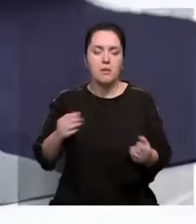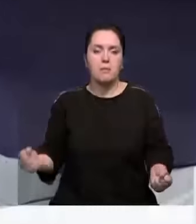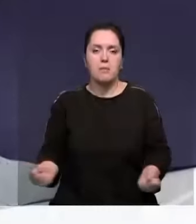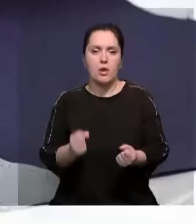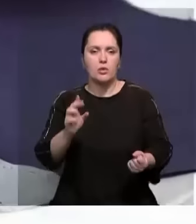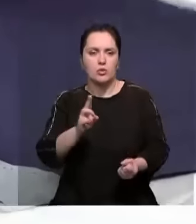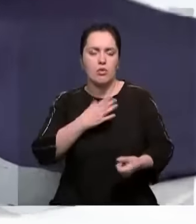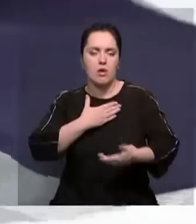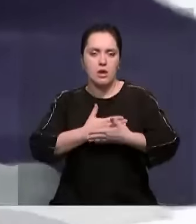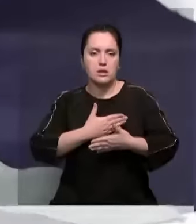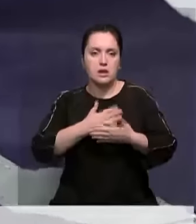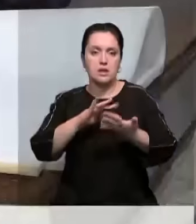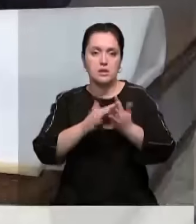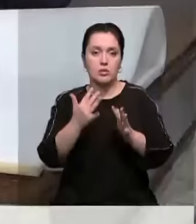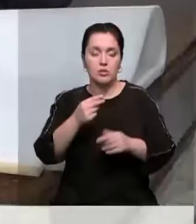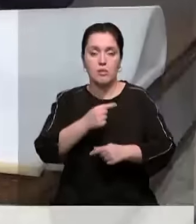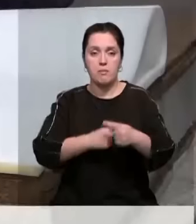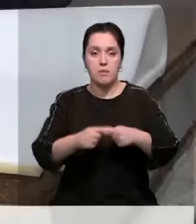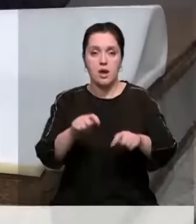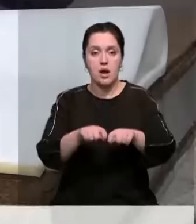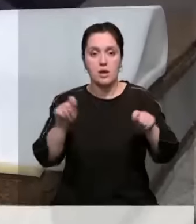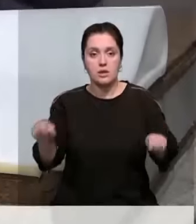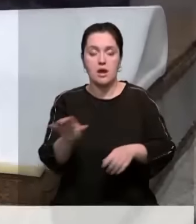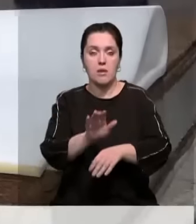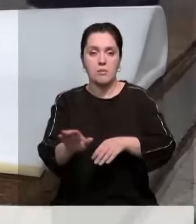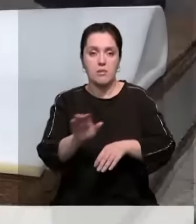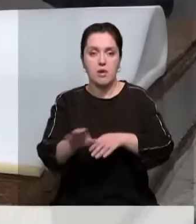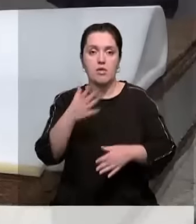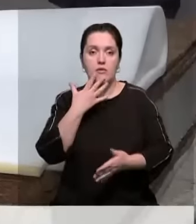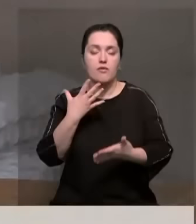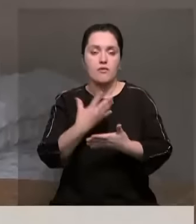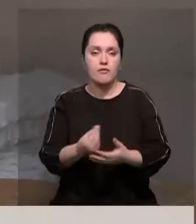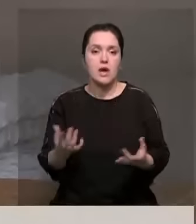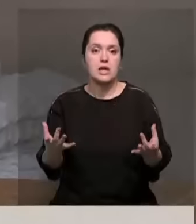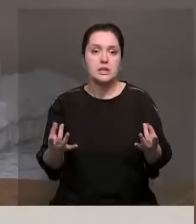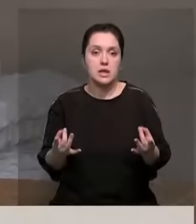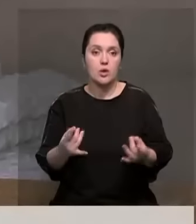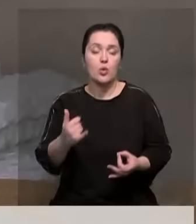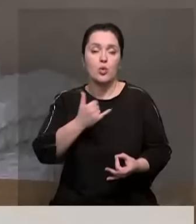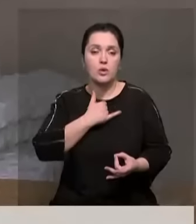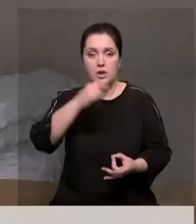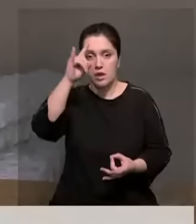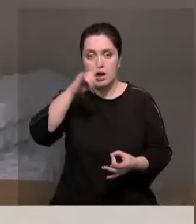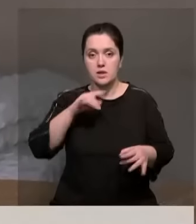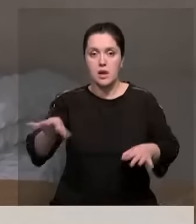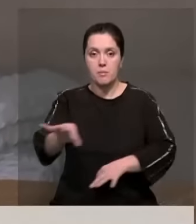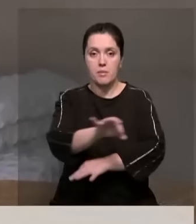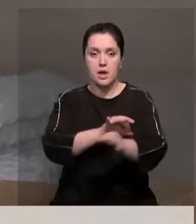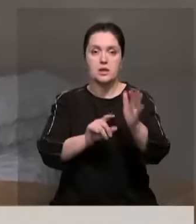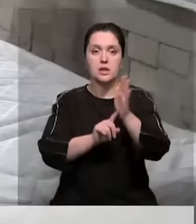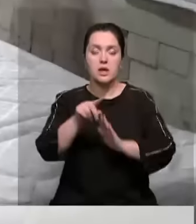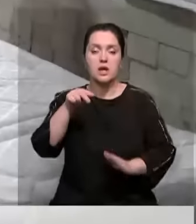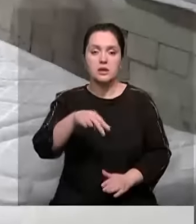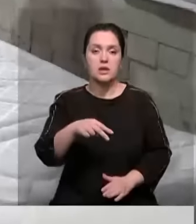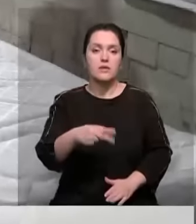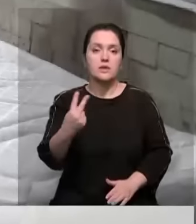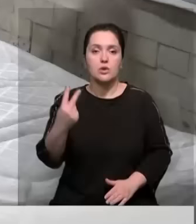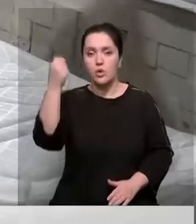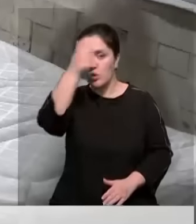сельчан, которые хотели бы заняться бизнесом и производить продукцию из местного сырья. У нас проект начали внедрять с 2022